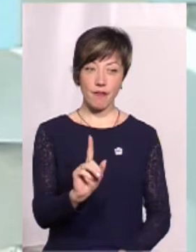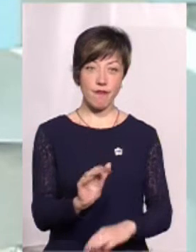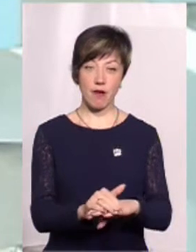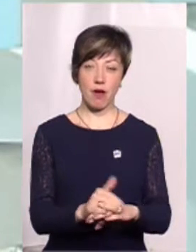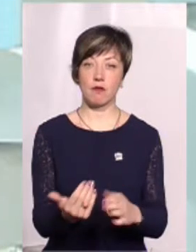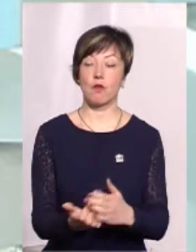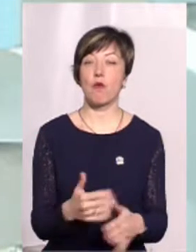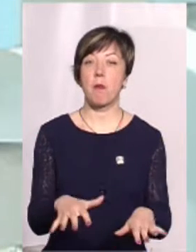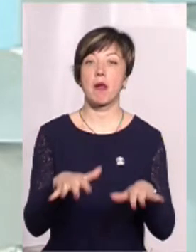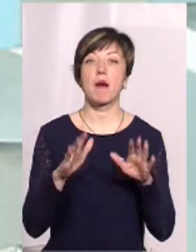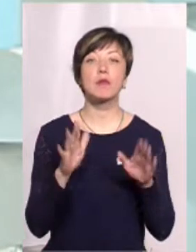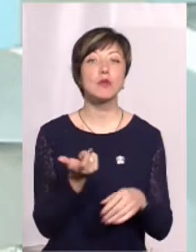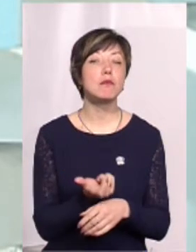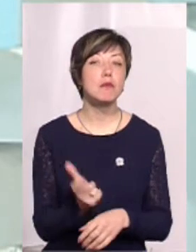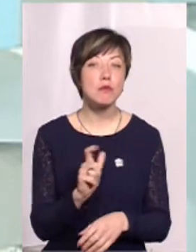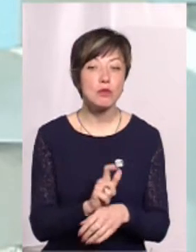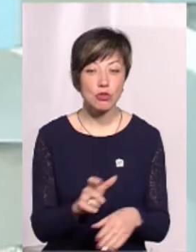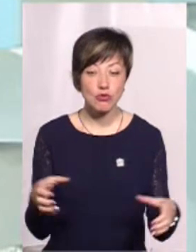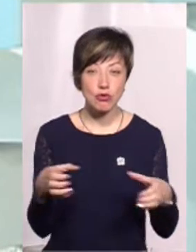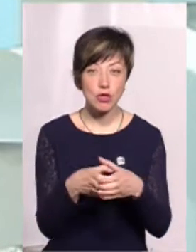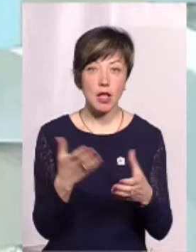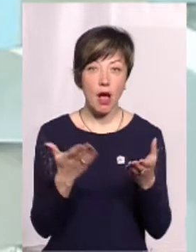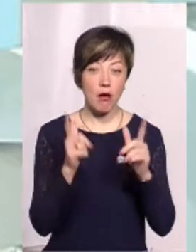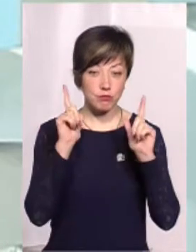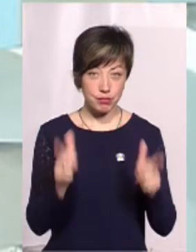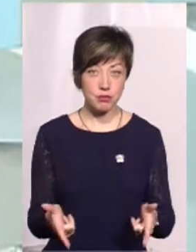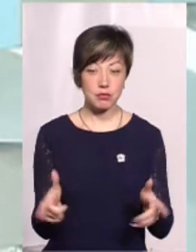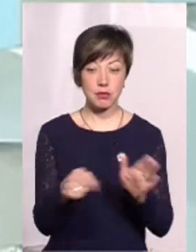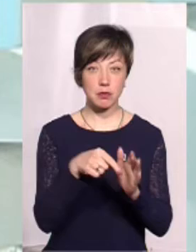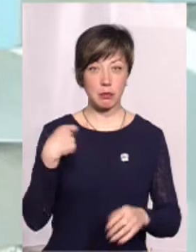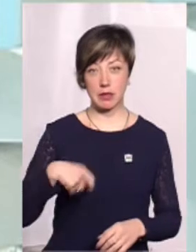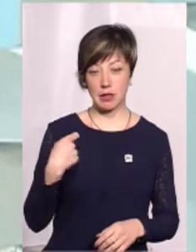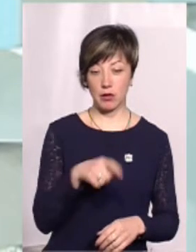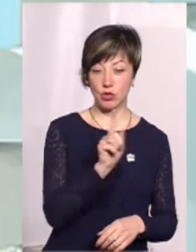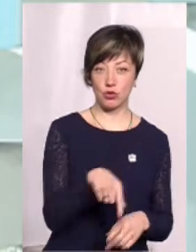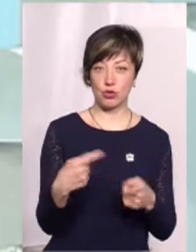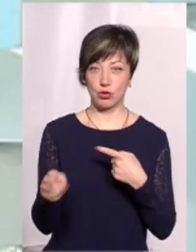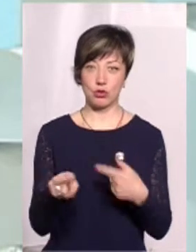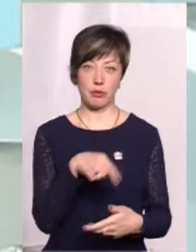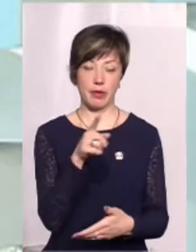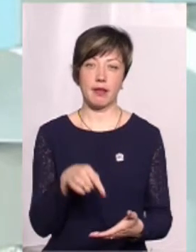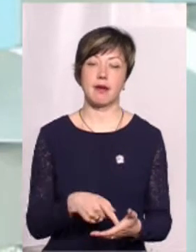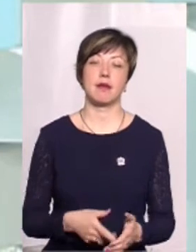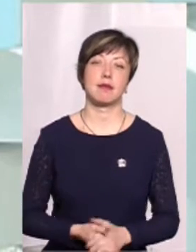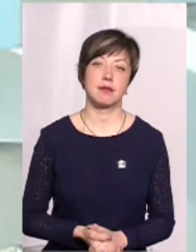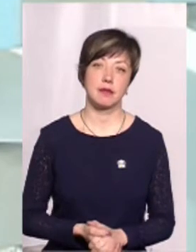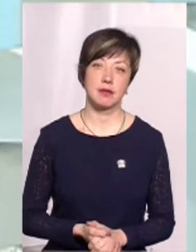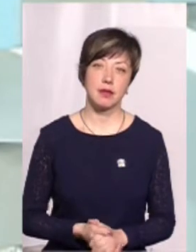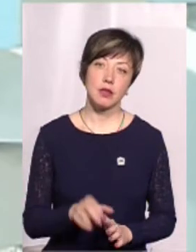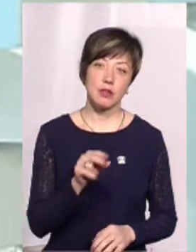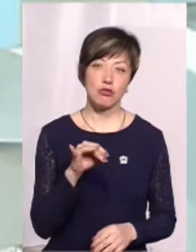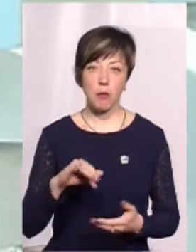новому парламенті буде більшість, яка буде поділяти точку зору президента на ті чи інші кадрові питання чи